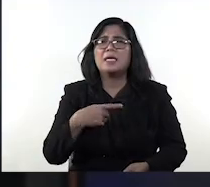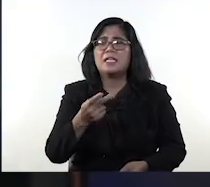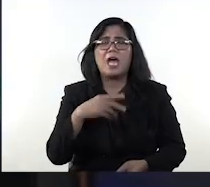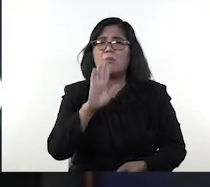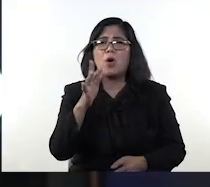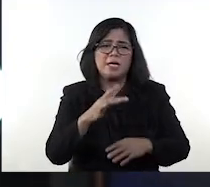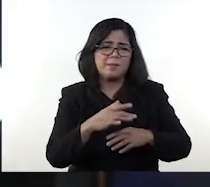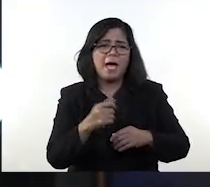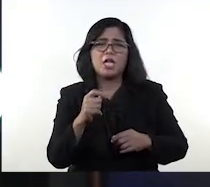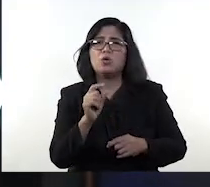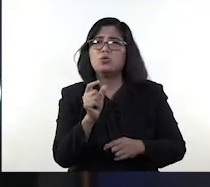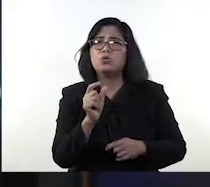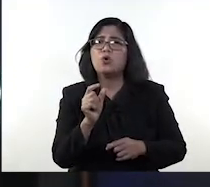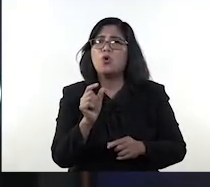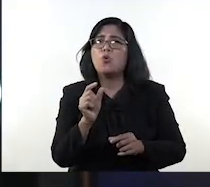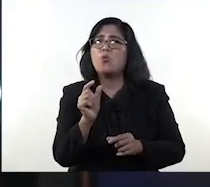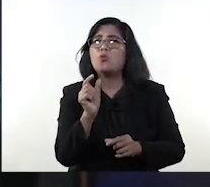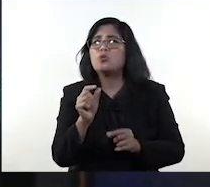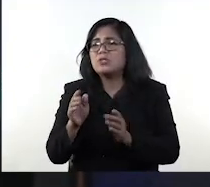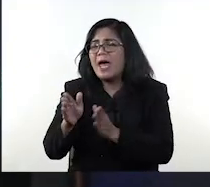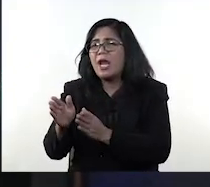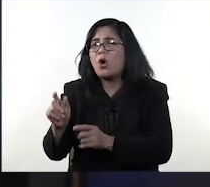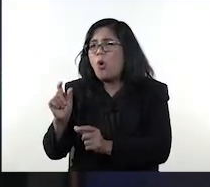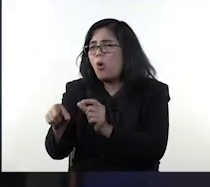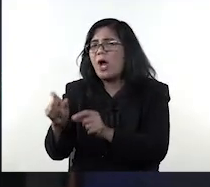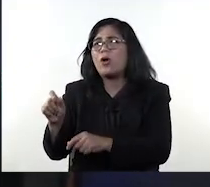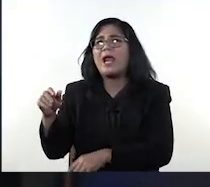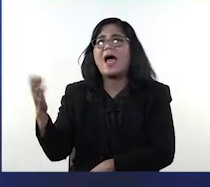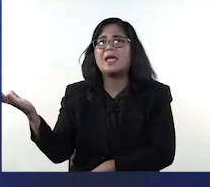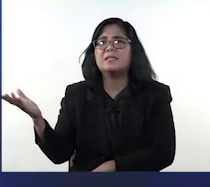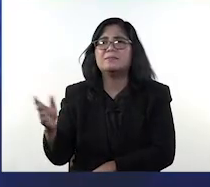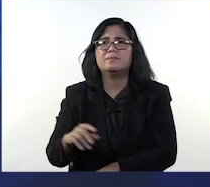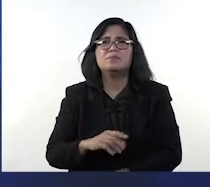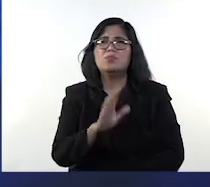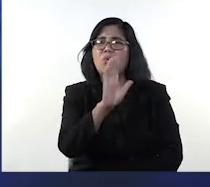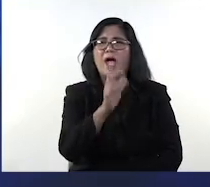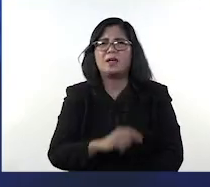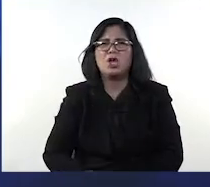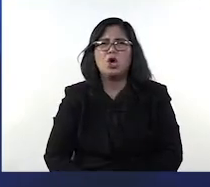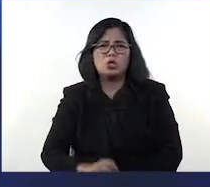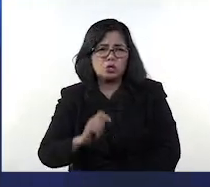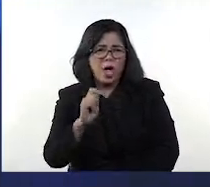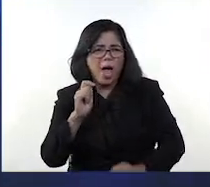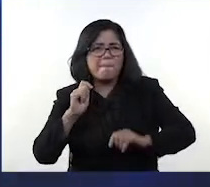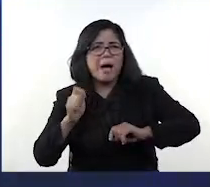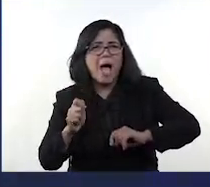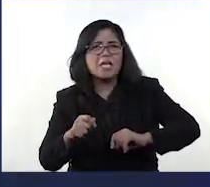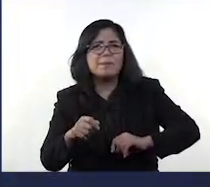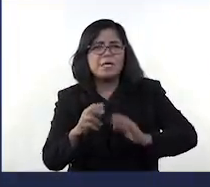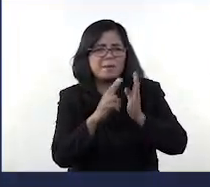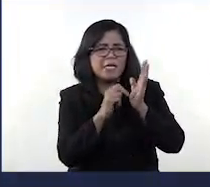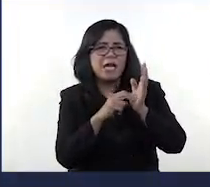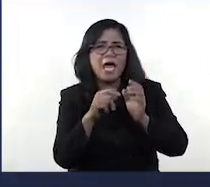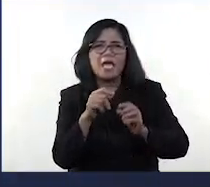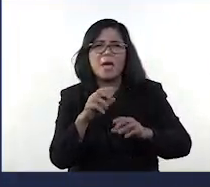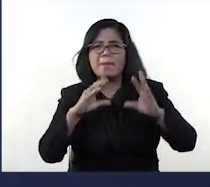Hai Roh Kudus yang bekerja pada setiap orang Ayo kita nggak dipanggil ke menghakimi orang kita tidak dipandu untuk menilai pekerjaan